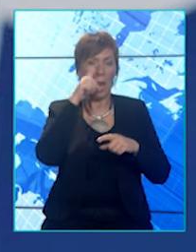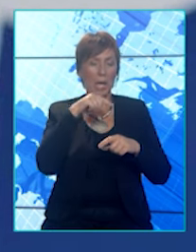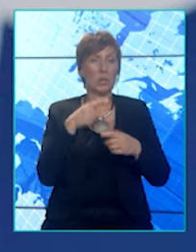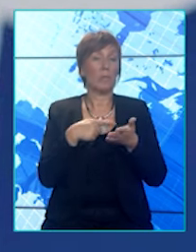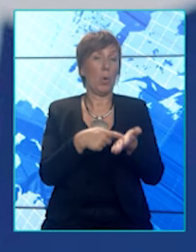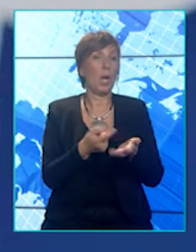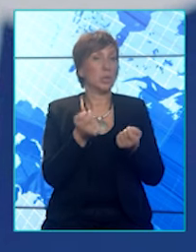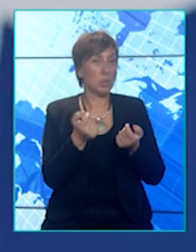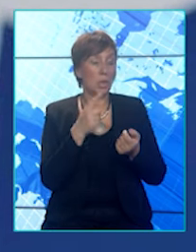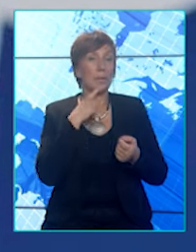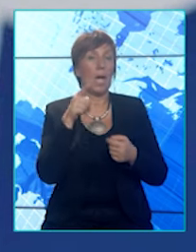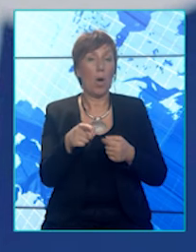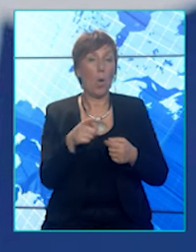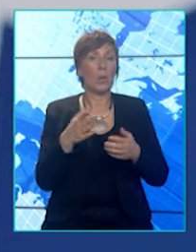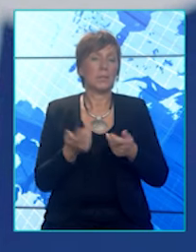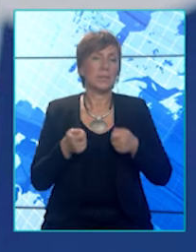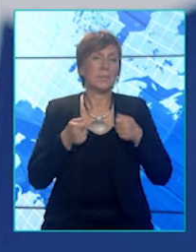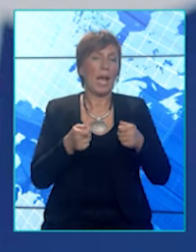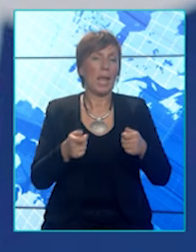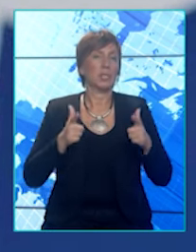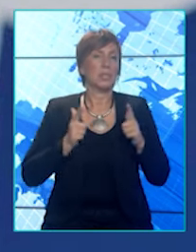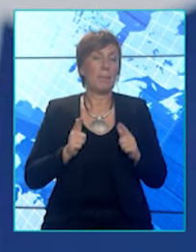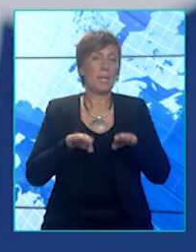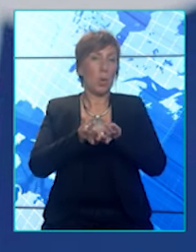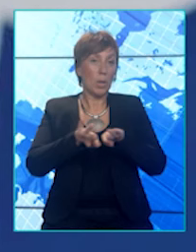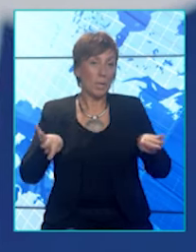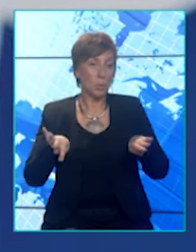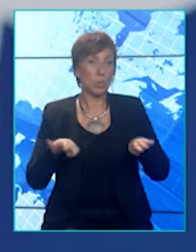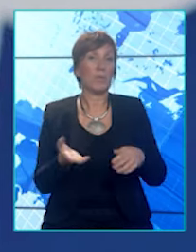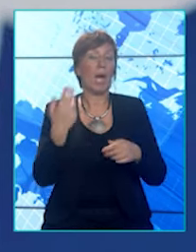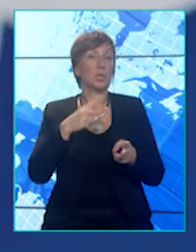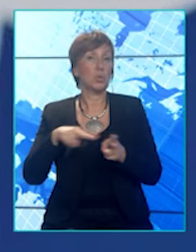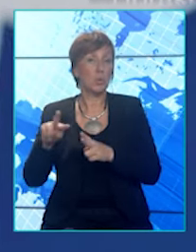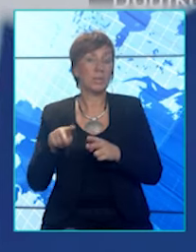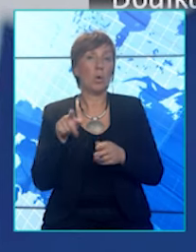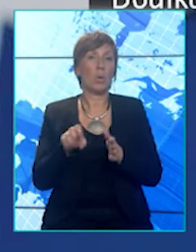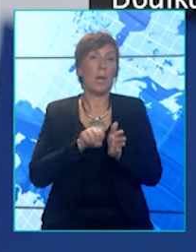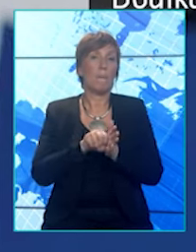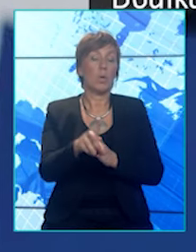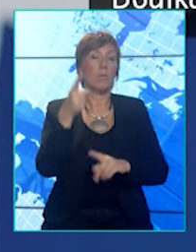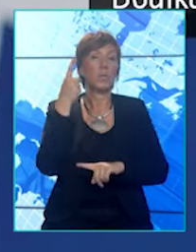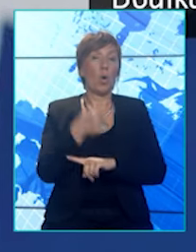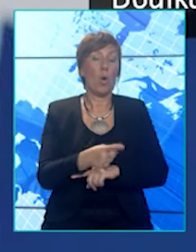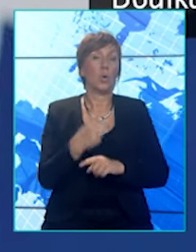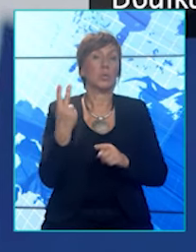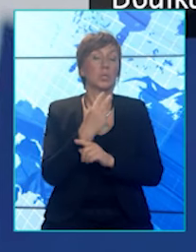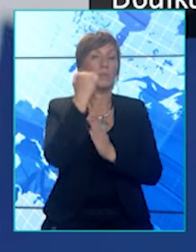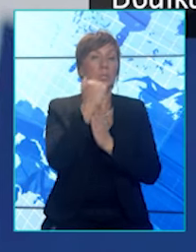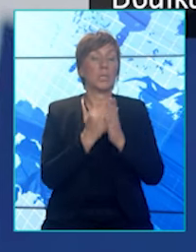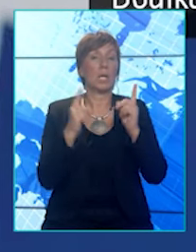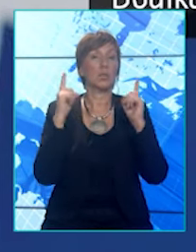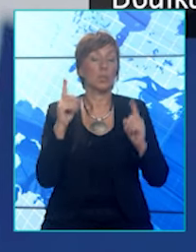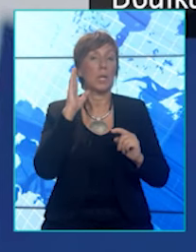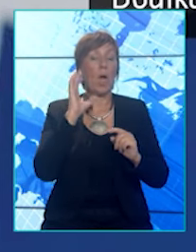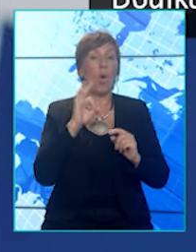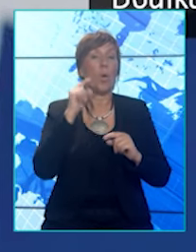pokazuje činjenica da se navodno zalaže za mirno razdruživanje, a s druge strane de facto provodi odluku Ustavnog suda BiH o danu